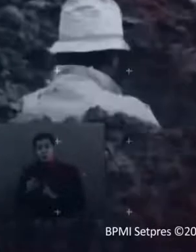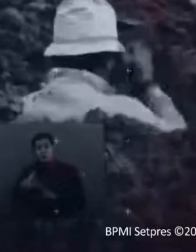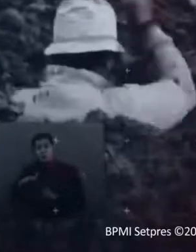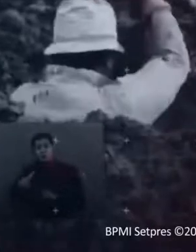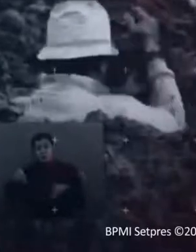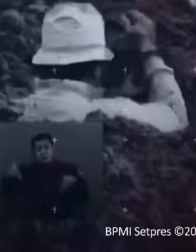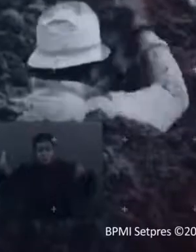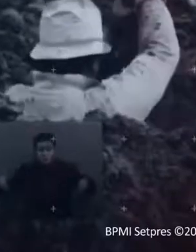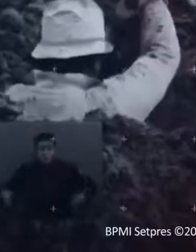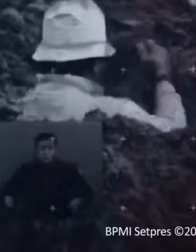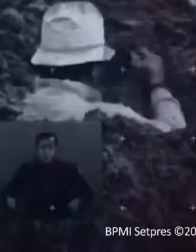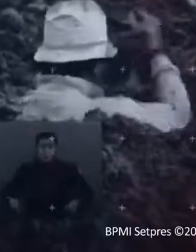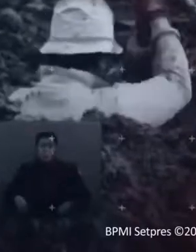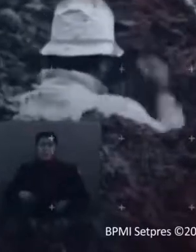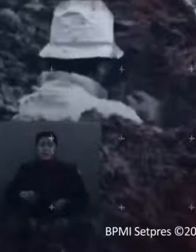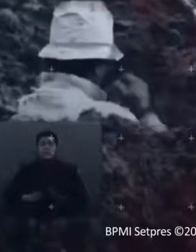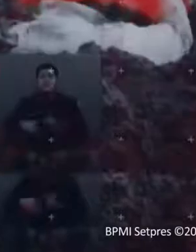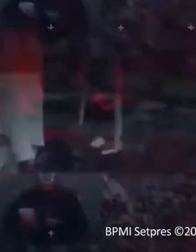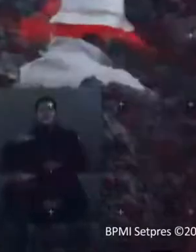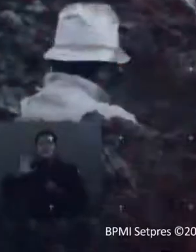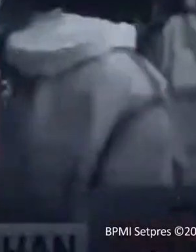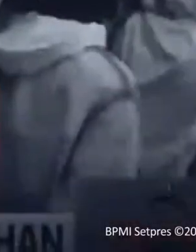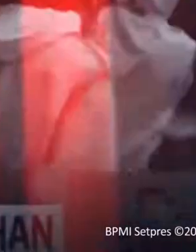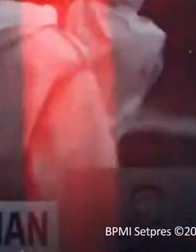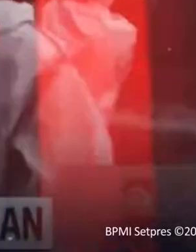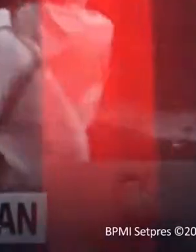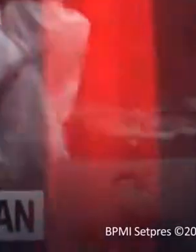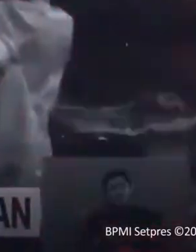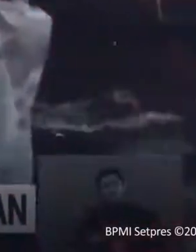Hai tidak bagus-bagus banget ya